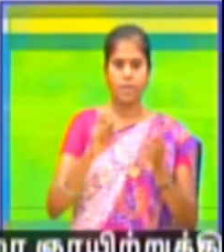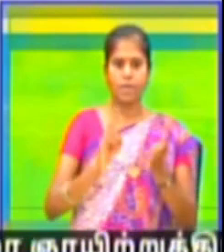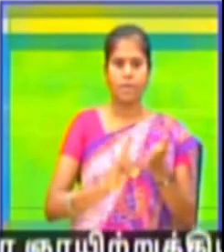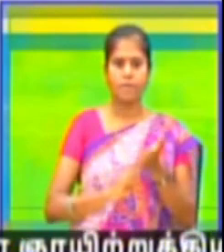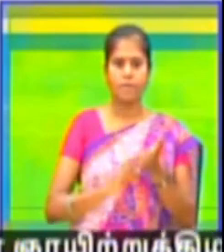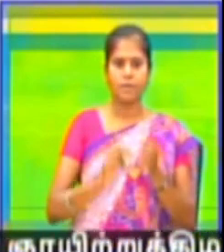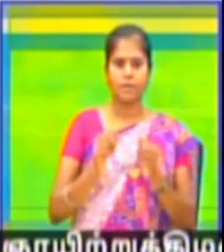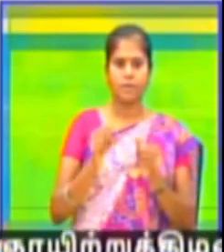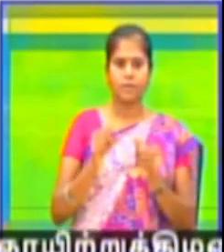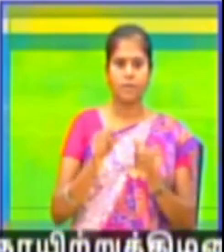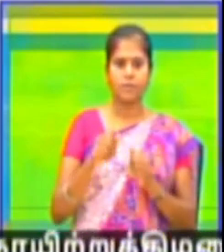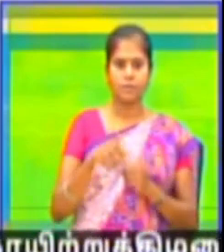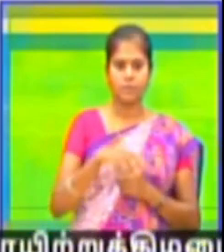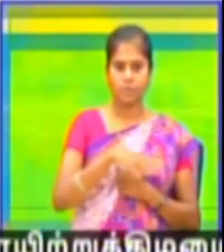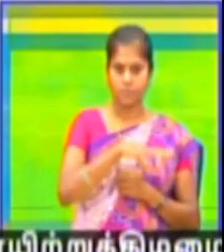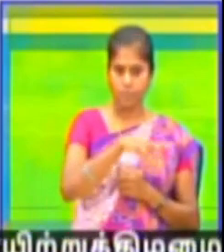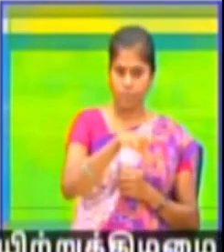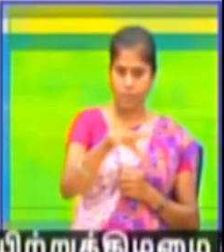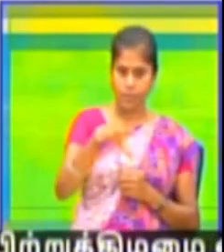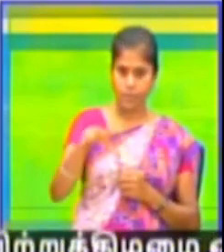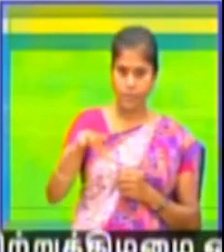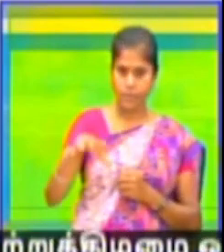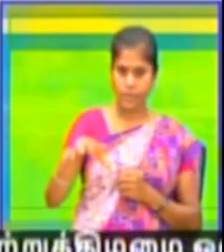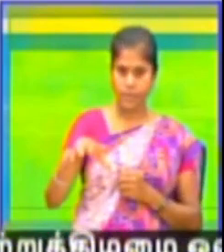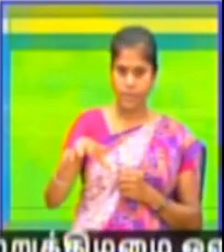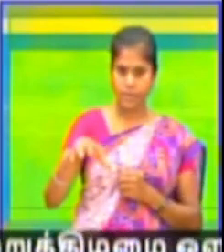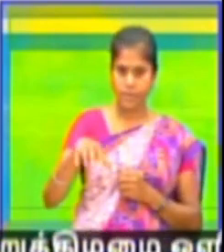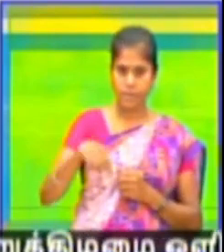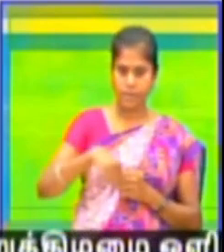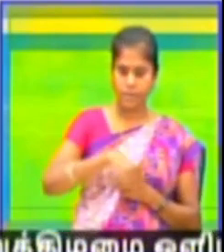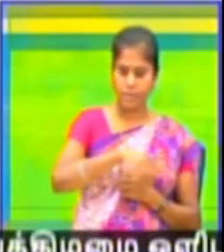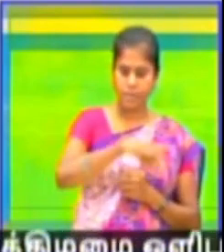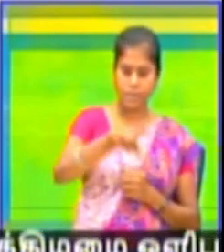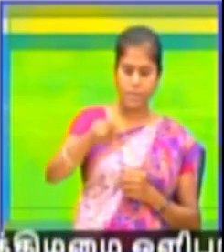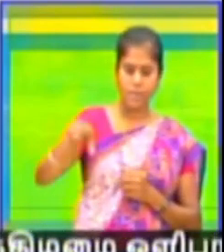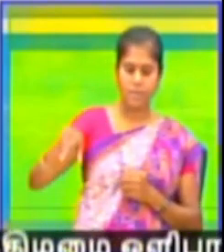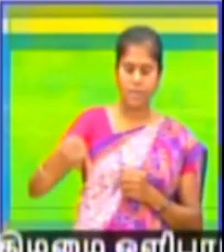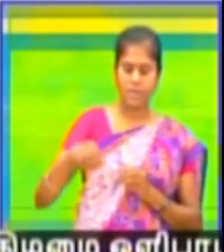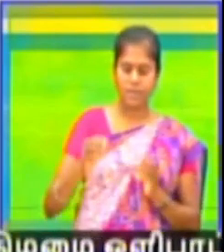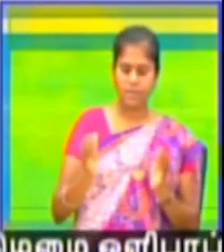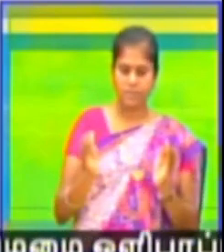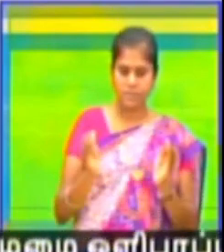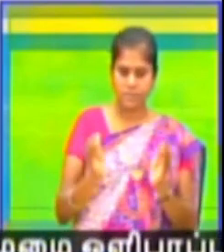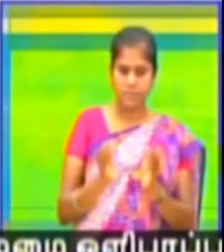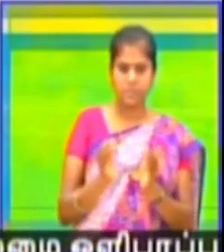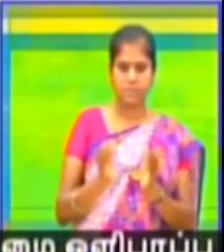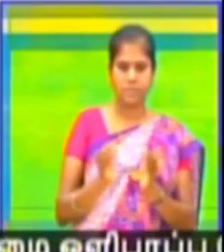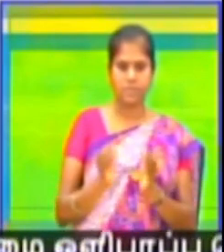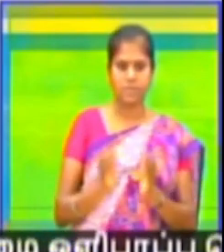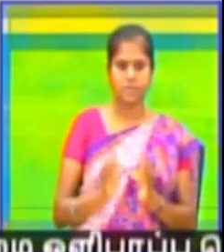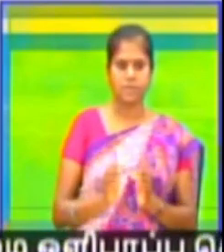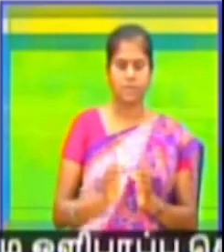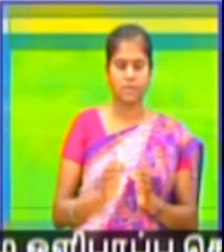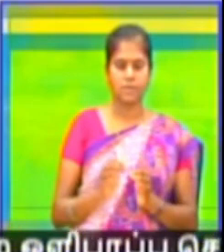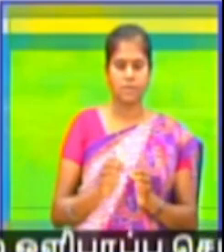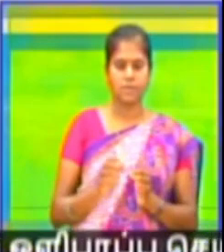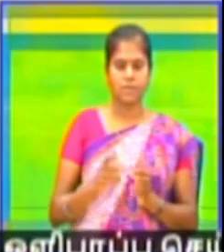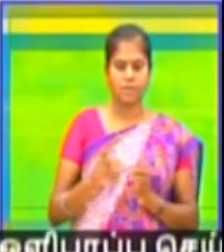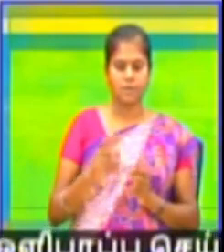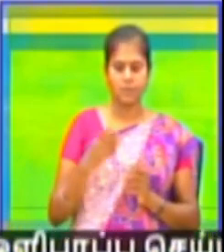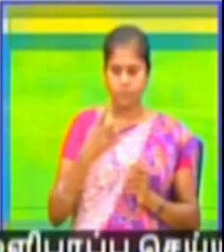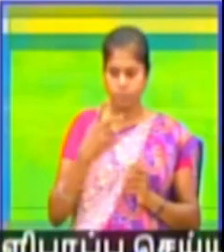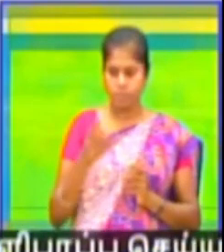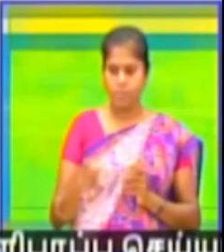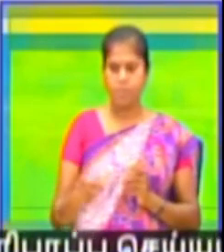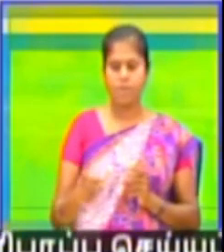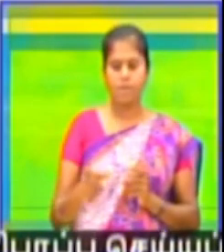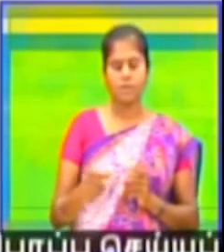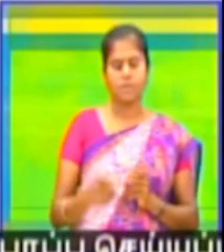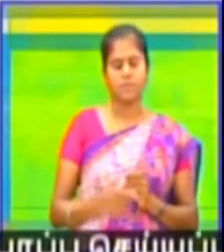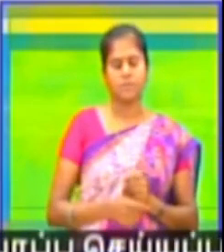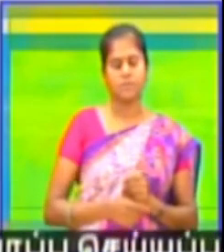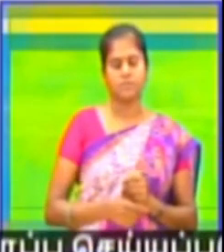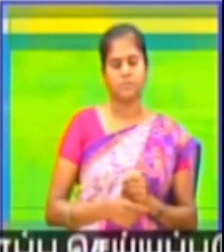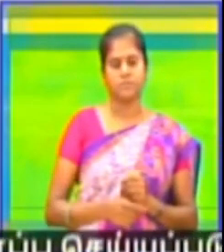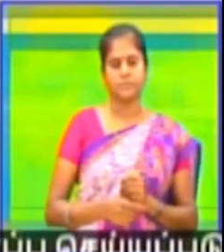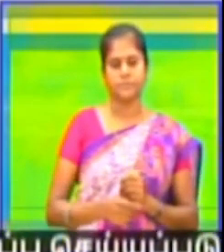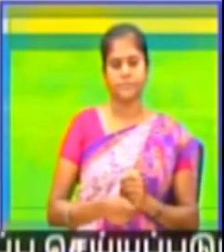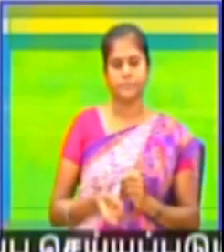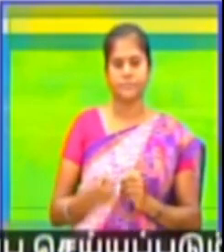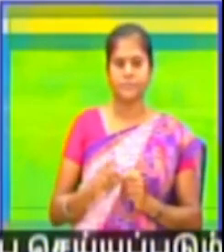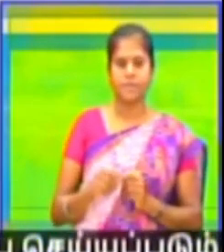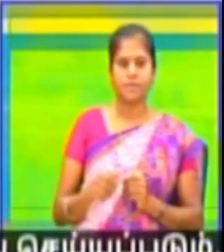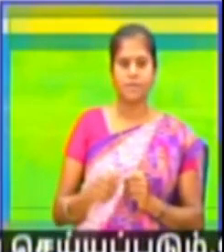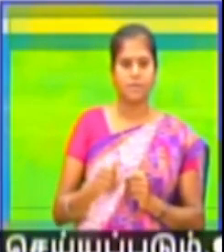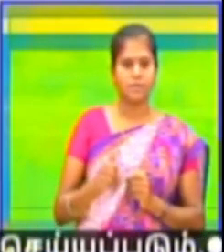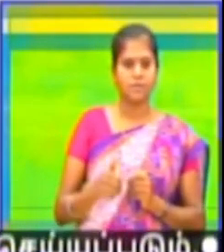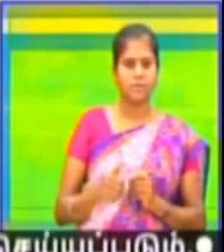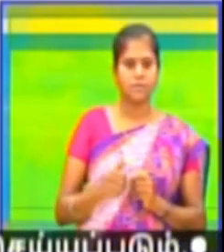காணப்படுது. இந்த ஏரிகள் மிக சிறியதாக இருப்பதனால பொழுதுபோக்கு அம்சங்களாக பயன்படுத்துகிறாங்க. அடுத்து நம்ம பார்க்க போகிறது கிரேட்